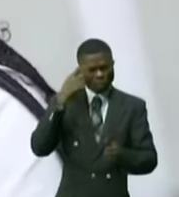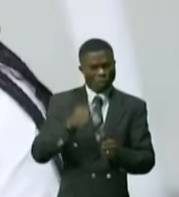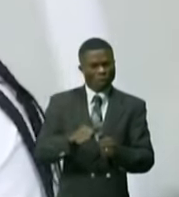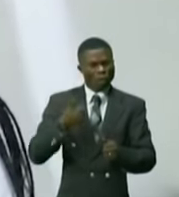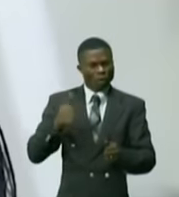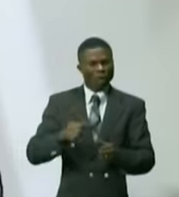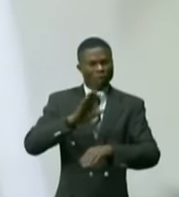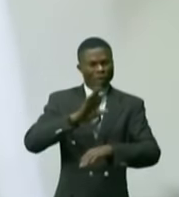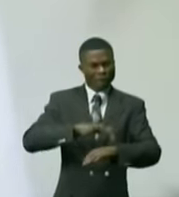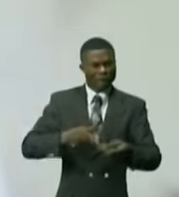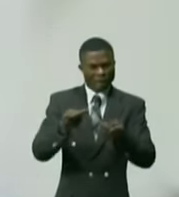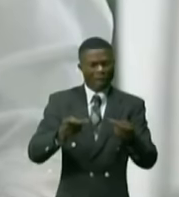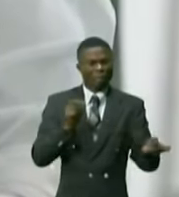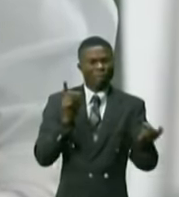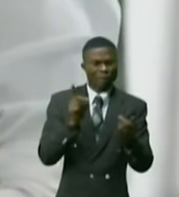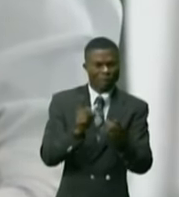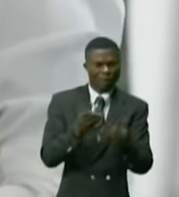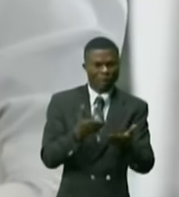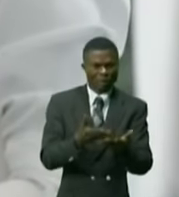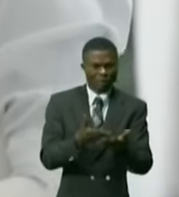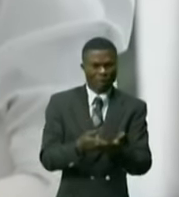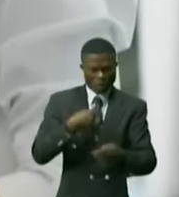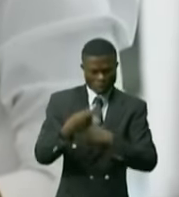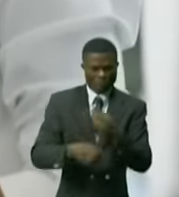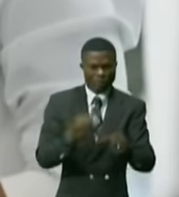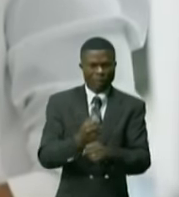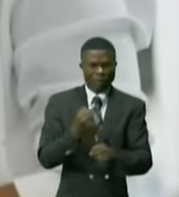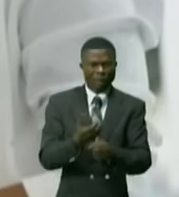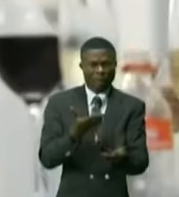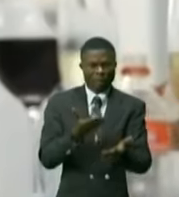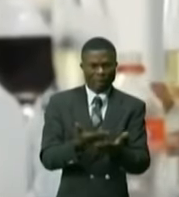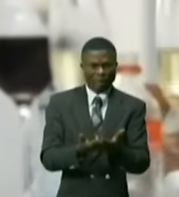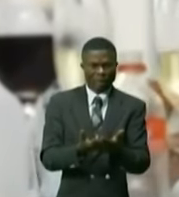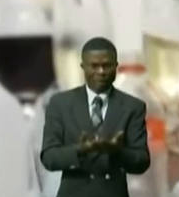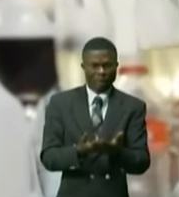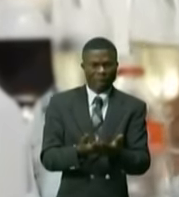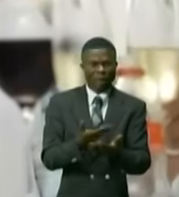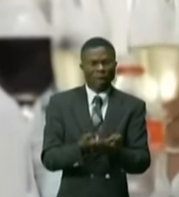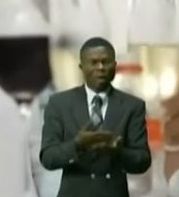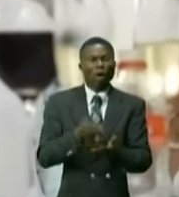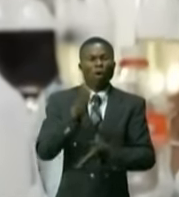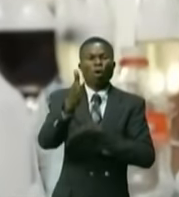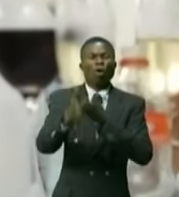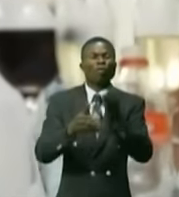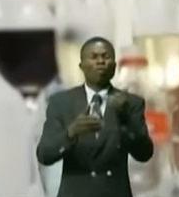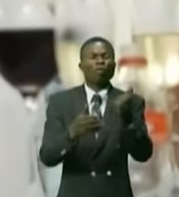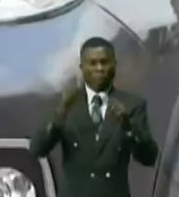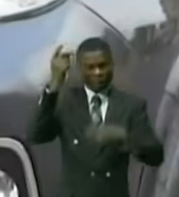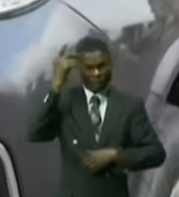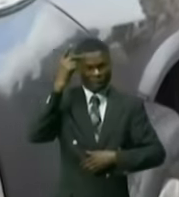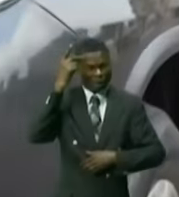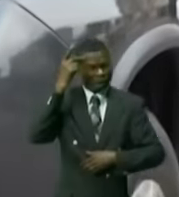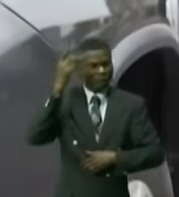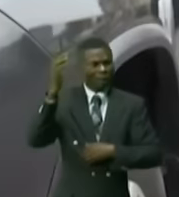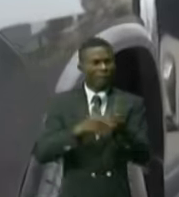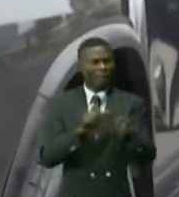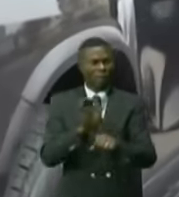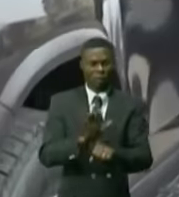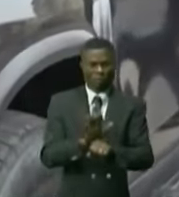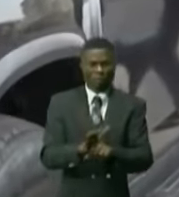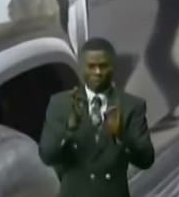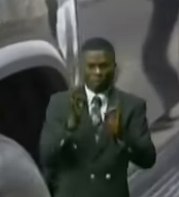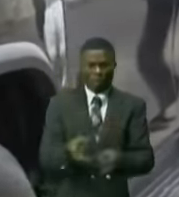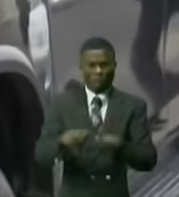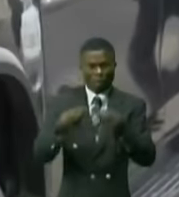retard à un rendez-vous d'affaires ou au travail, ou encore les enlèvements à Kinshasa, Best Car Rental met à